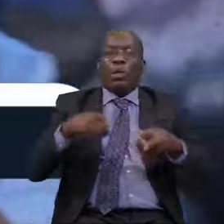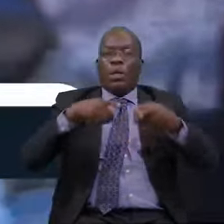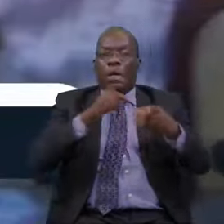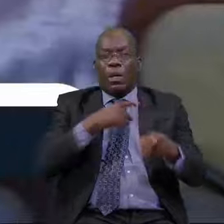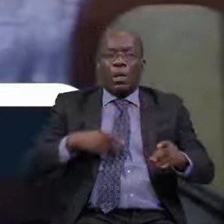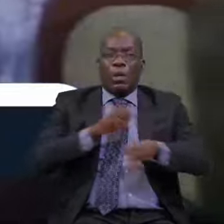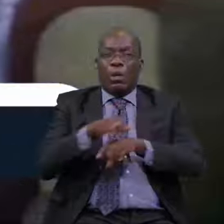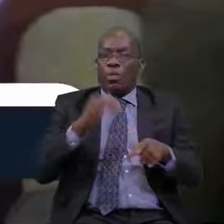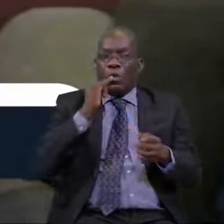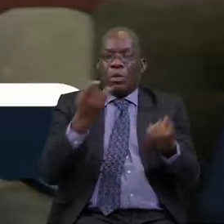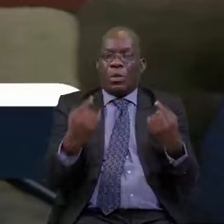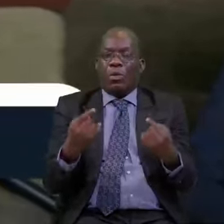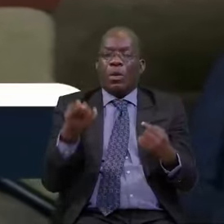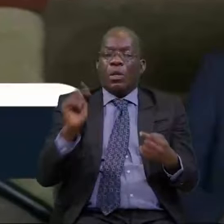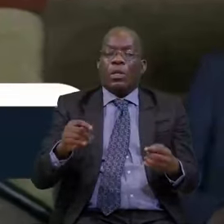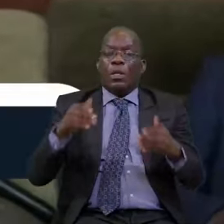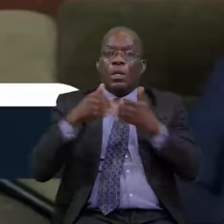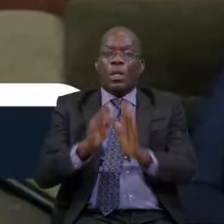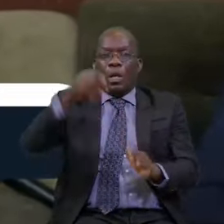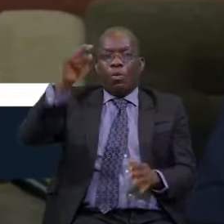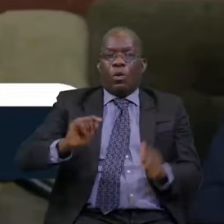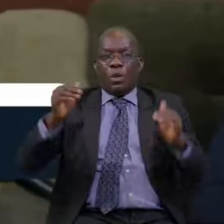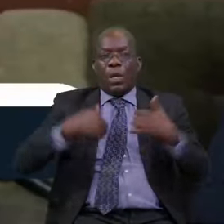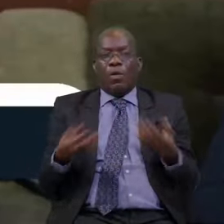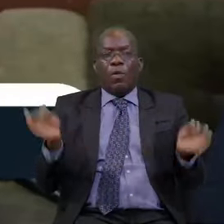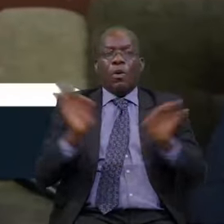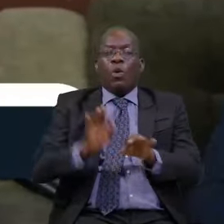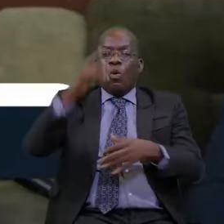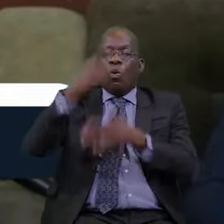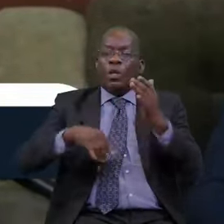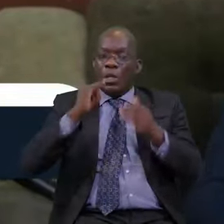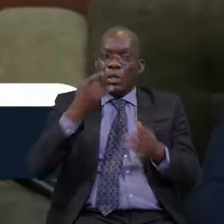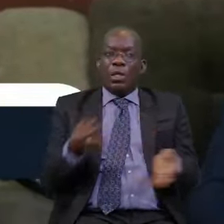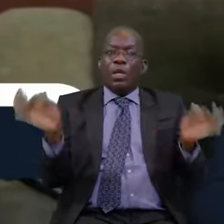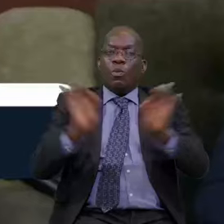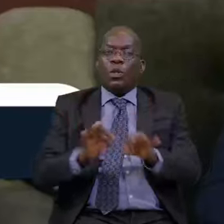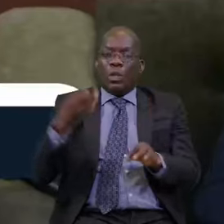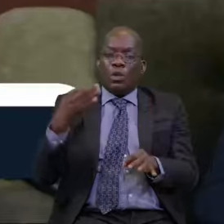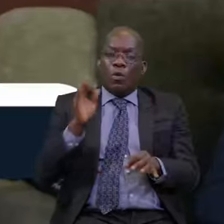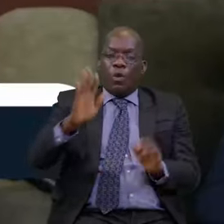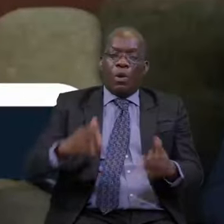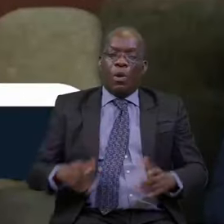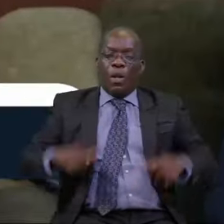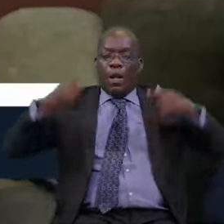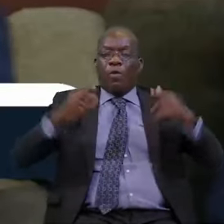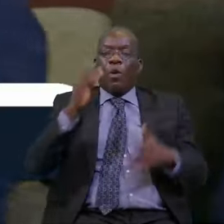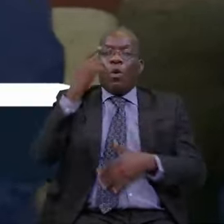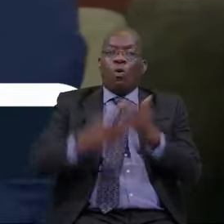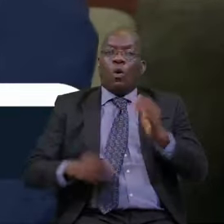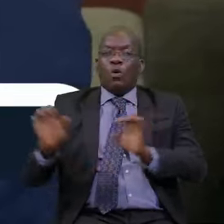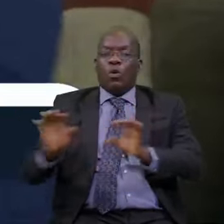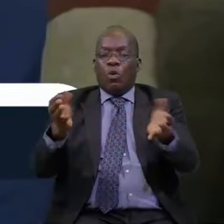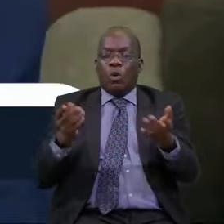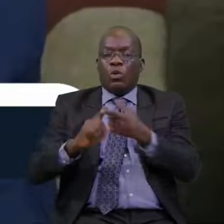priorité. Alors, un dirigeant doit avoir une priorité. Qu'est-ce que la priorité de votre vie? Où allez-vous? Qu'est-ce que vous allez